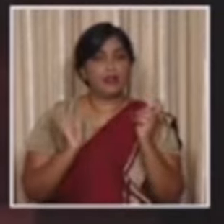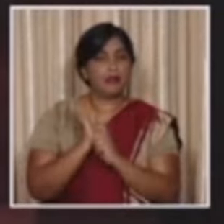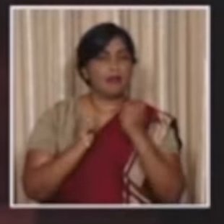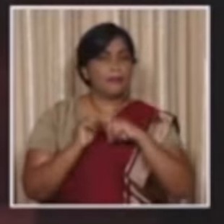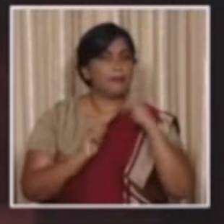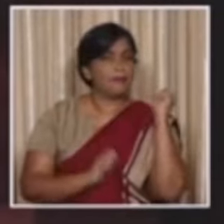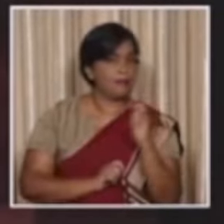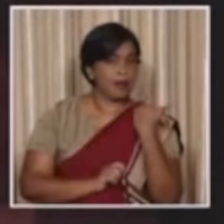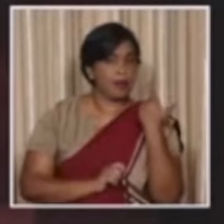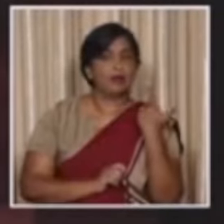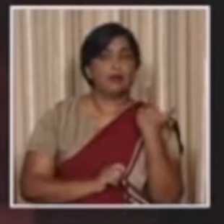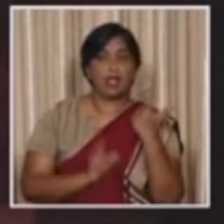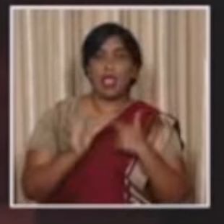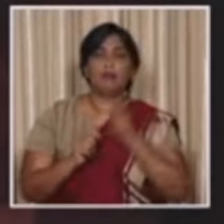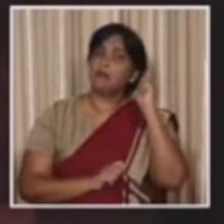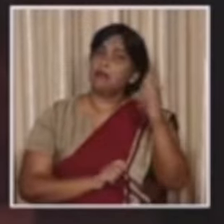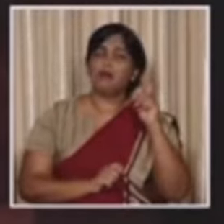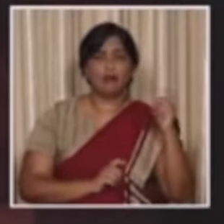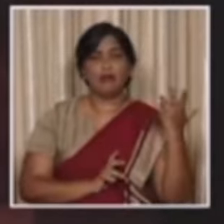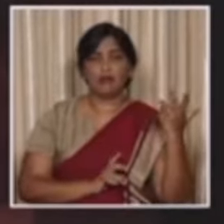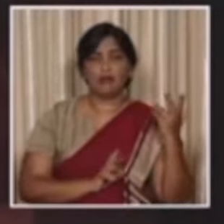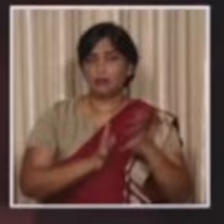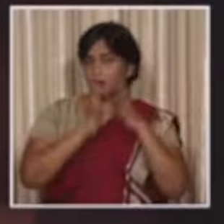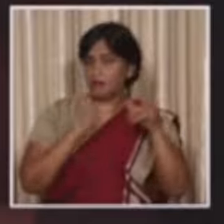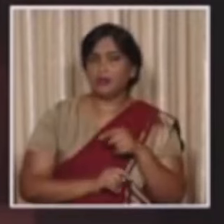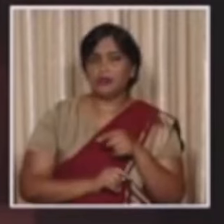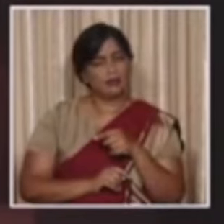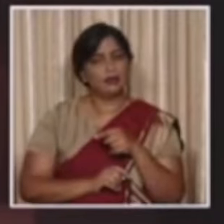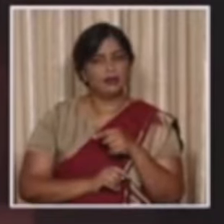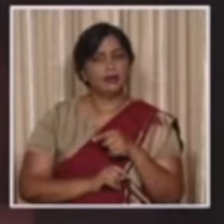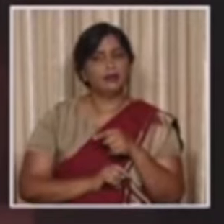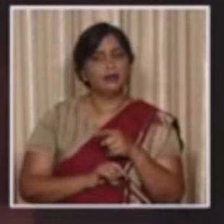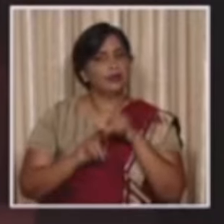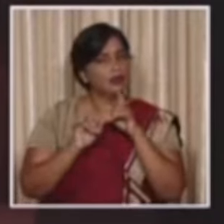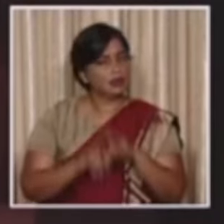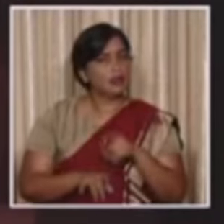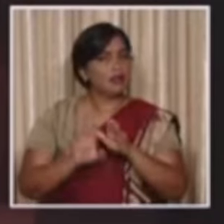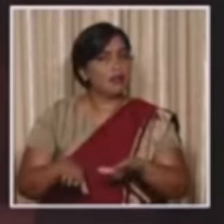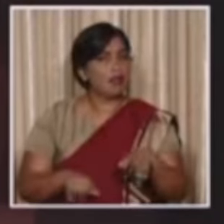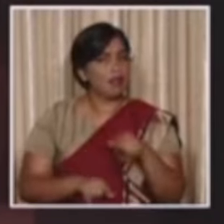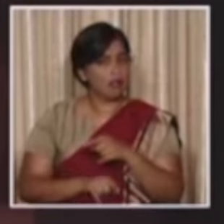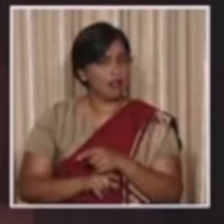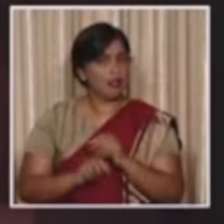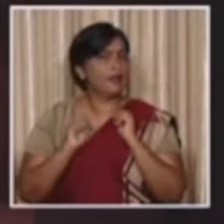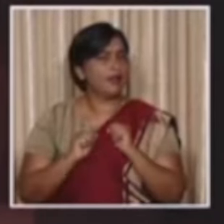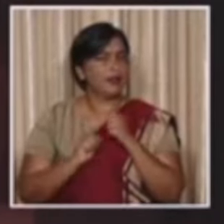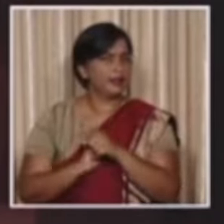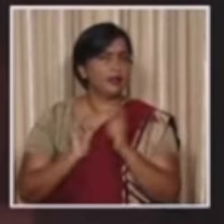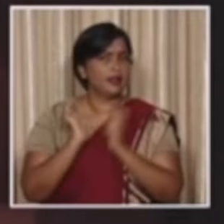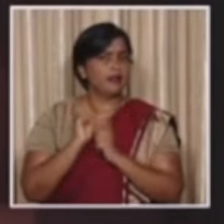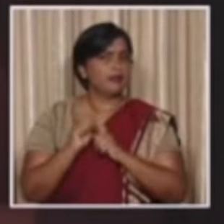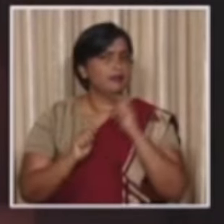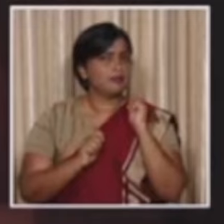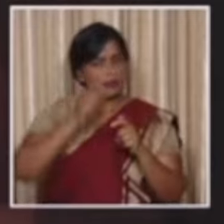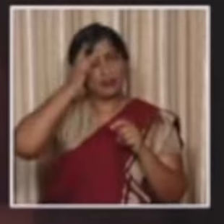නැතුව ගැරන්ටර්ස්ලා නැතුව ඒව දීලා තියෙනවා. එතන බලපතල වරදක් වෙලා තියෙනවා. එතකොට මේ දරුවන්ට ඇයි මේ ණය ලබා